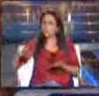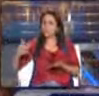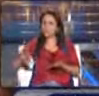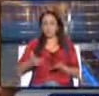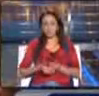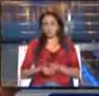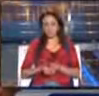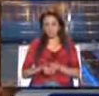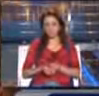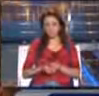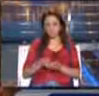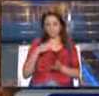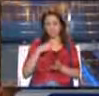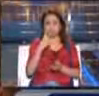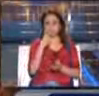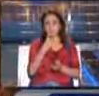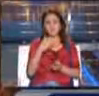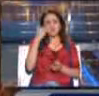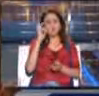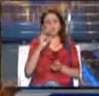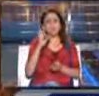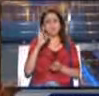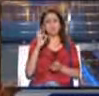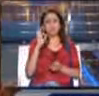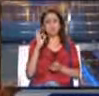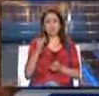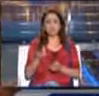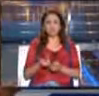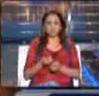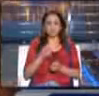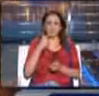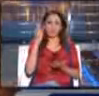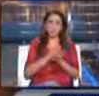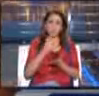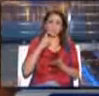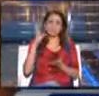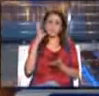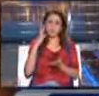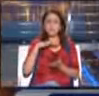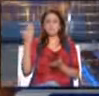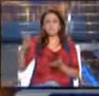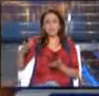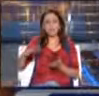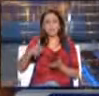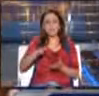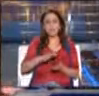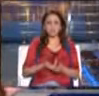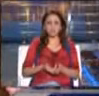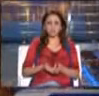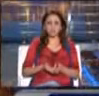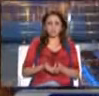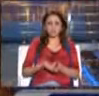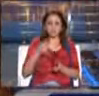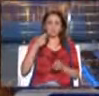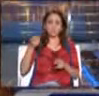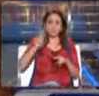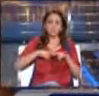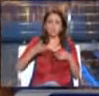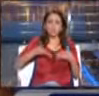انا من وجهه نظري المتواضع عيب جدا جدا جدا في حقوق الشباب اللي ضحوا بنفسهم ان يرجع ماتش كوره ما رجعش ماتش كوره، مش ده